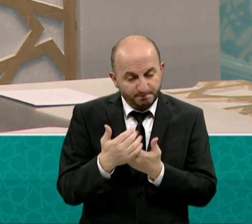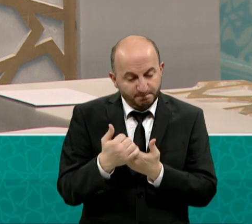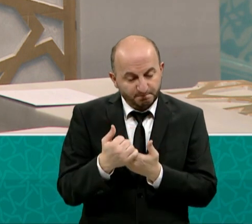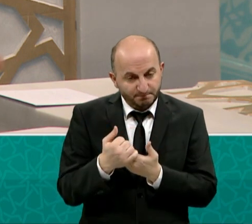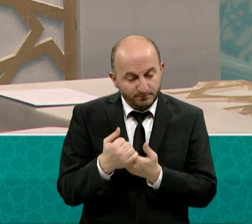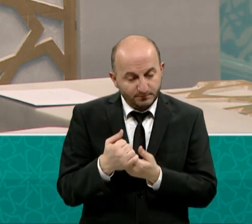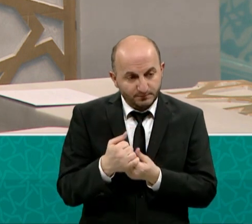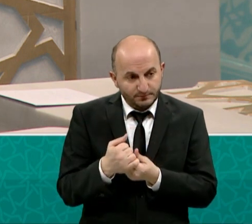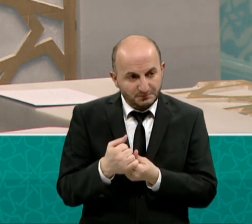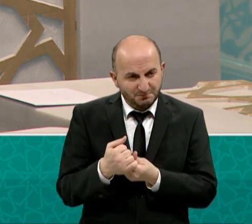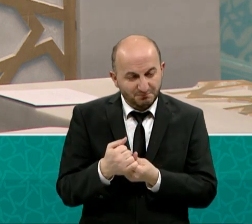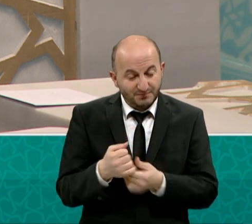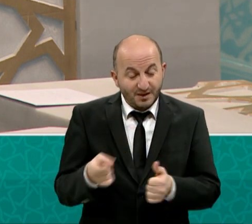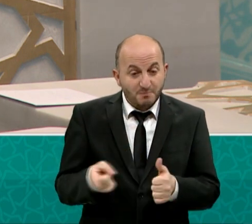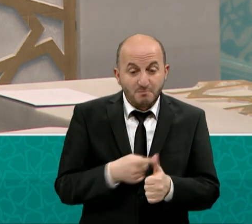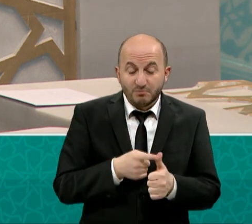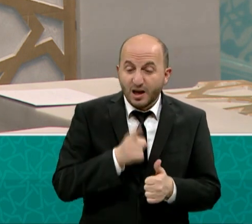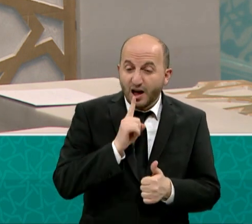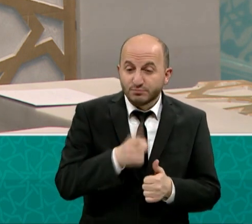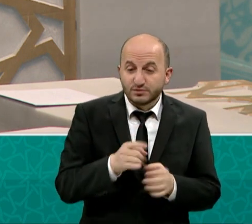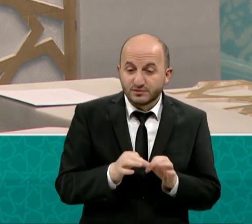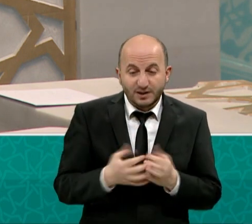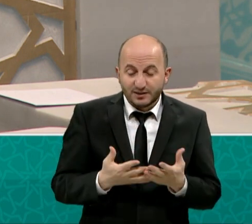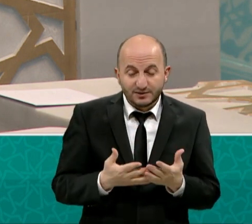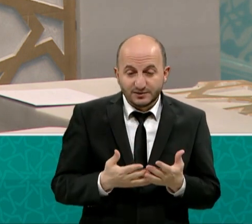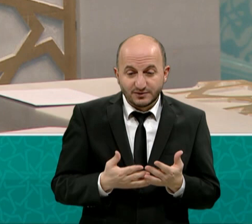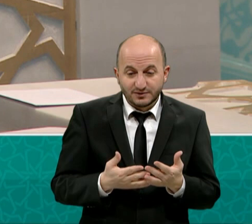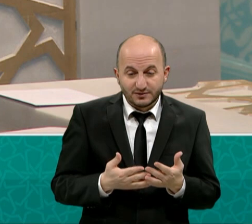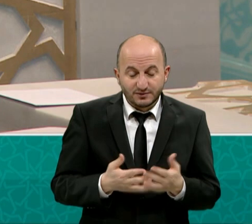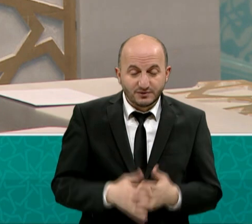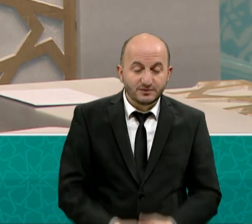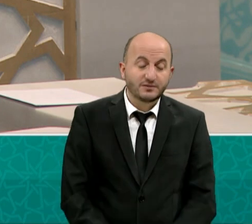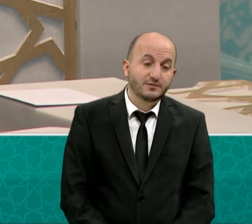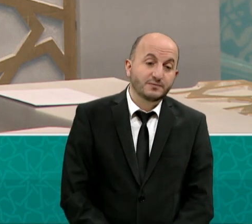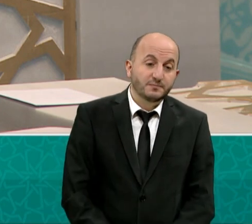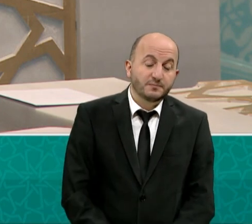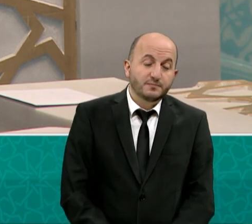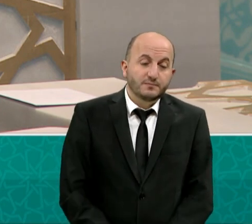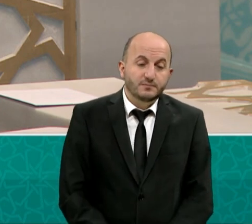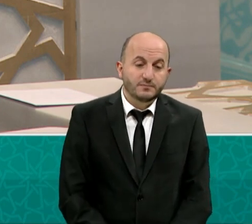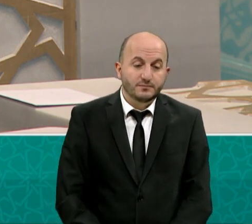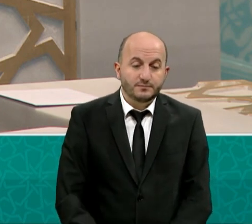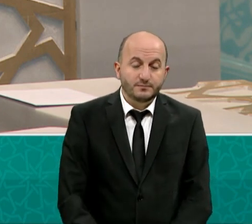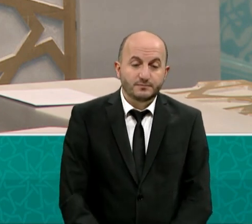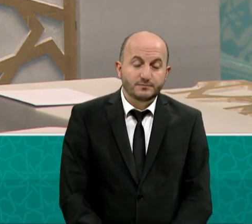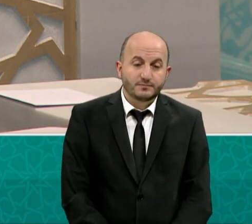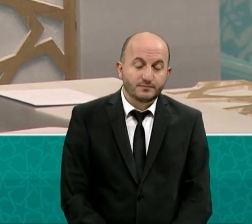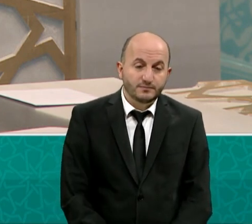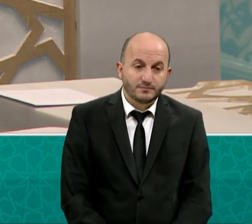neyin gereği? Başta emir neydi kardeşlerim? Ve abudullaha ve la tüşriku bihi